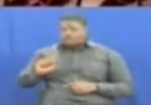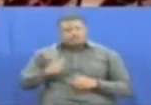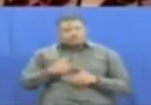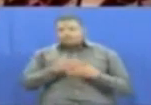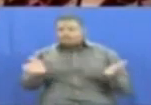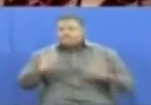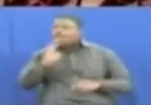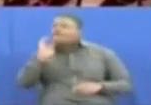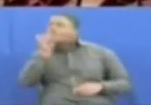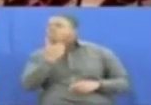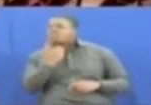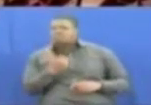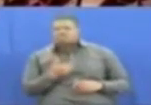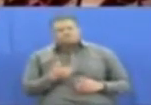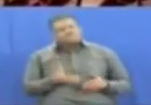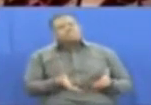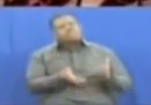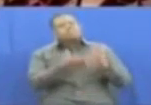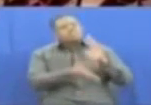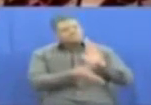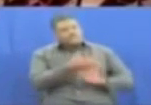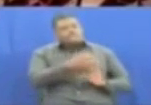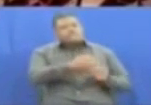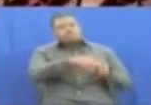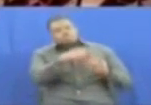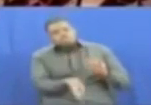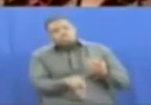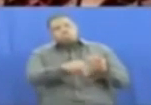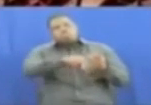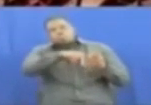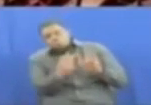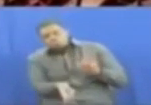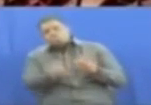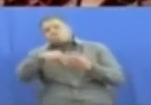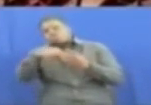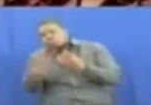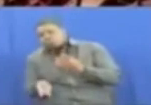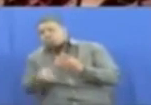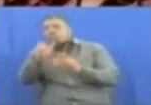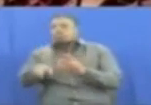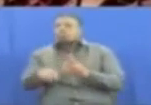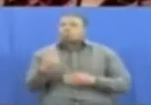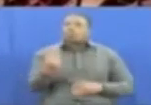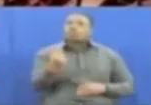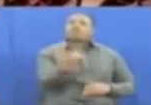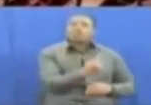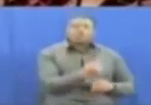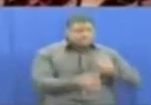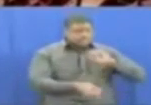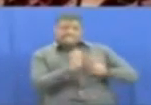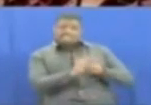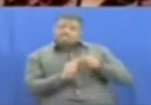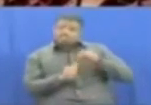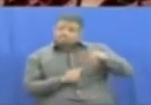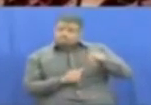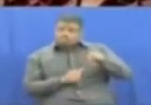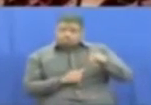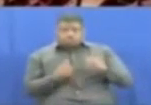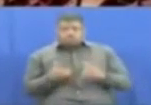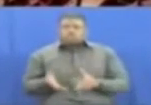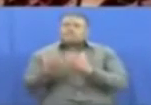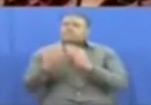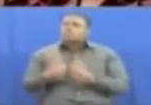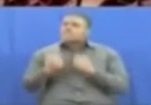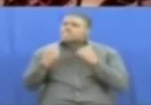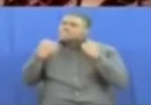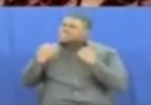tusipokuwa waangalifu inaweza kaanza kumdondosha mmoja mmoja katikati yetu. Lakini tatizo ni tatizo ninavyoliona, Mheshimiwa Spika, tunaweza tukajitahidi